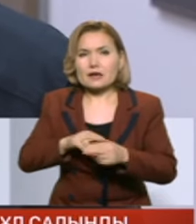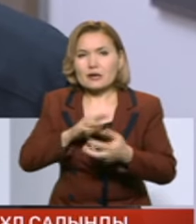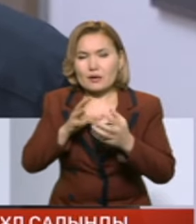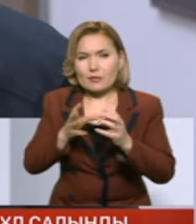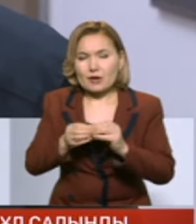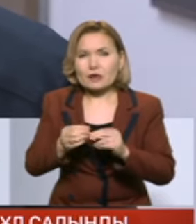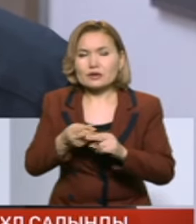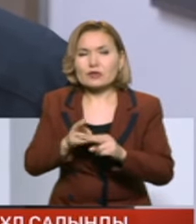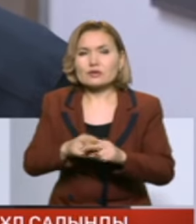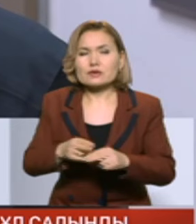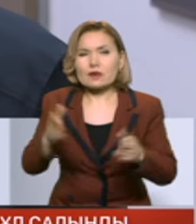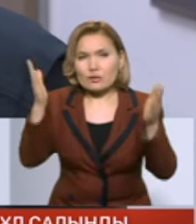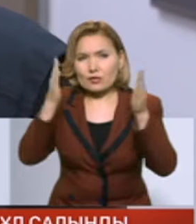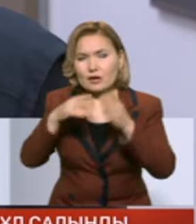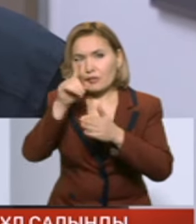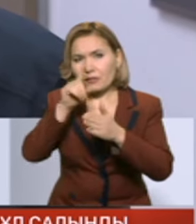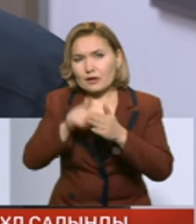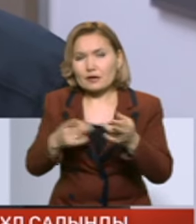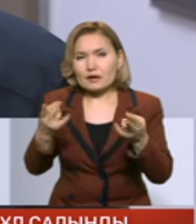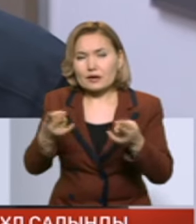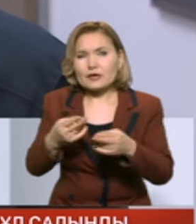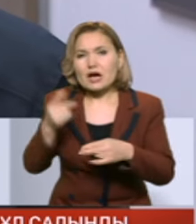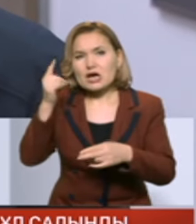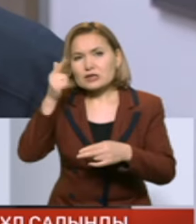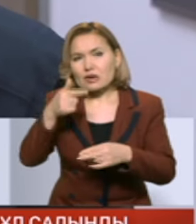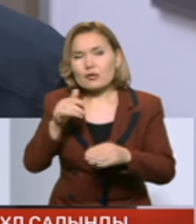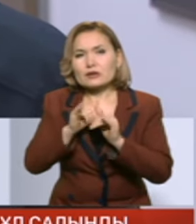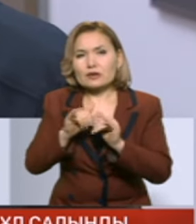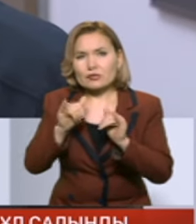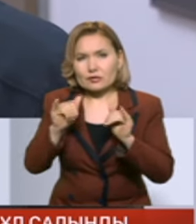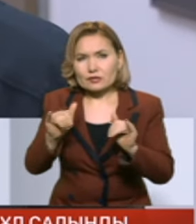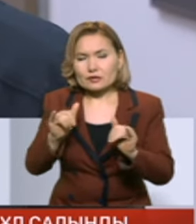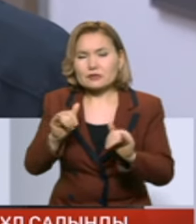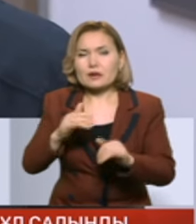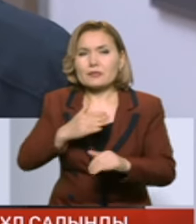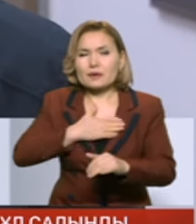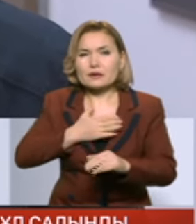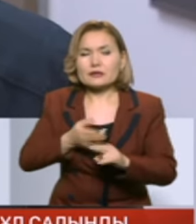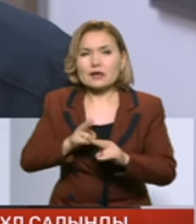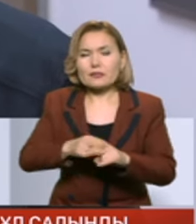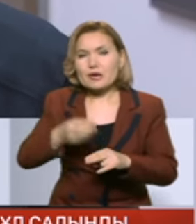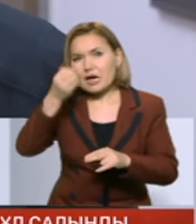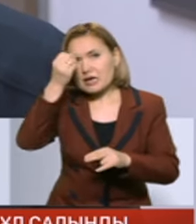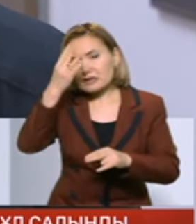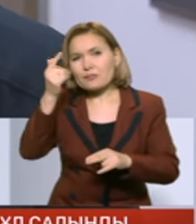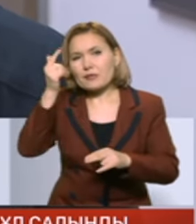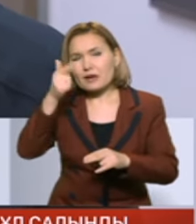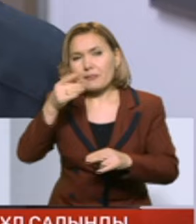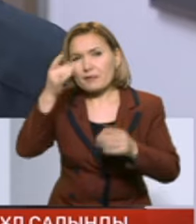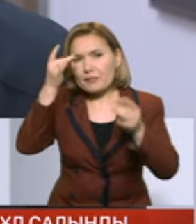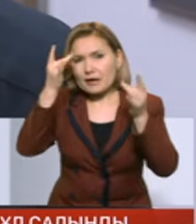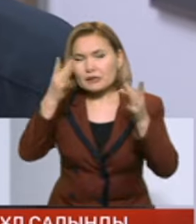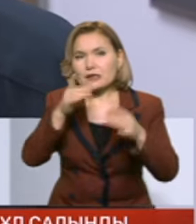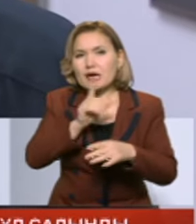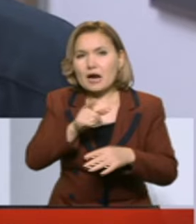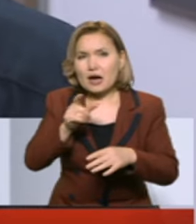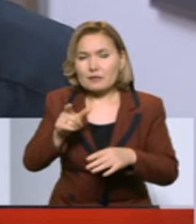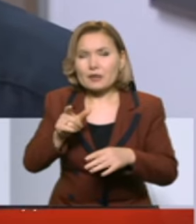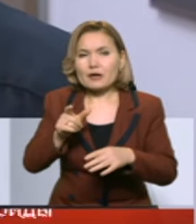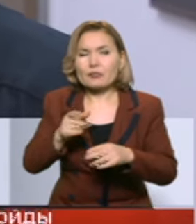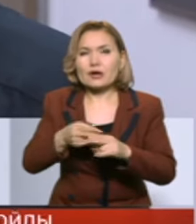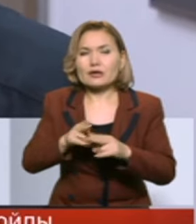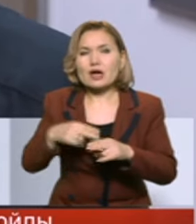деңгейімен тікелей байланысты. Сауаттылықпен, өйткені зиялы, білімді, мәдениетті адамның қалпы